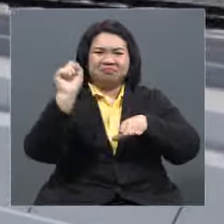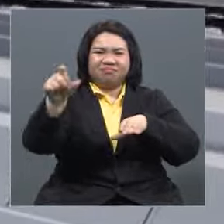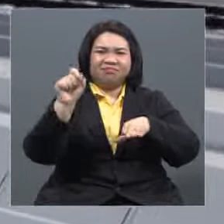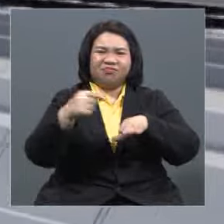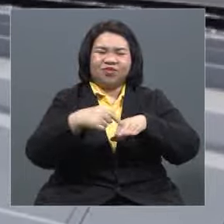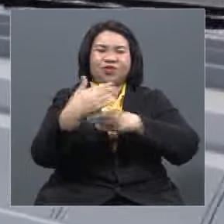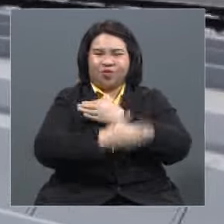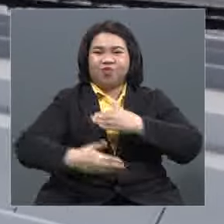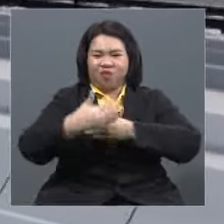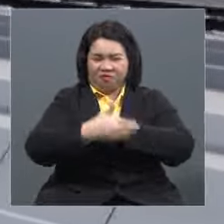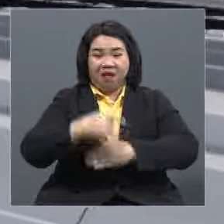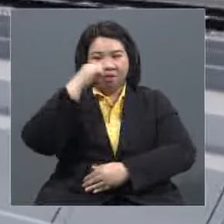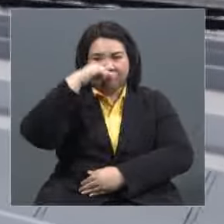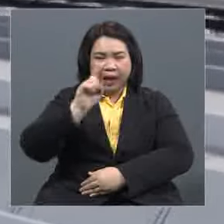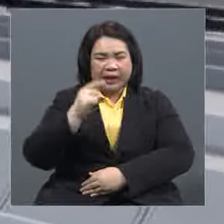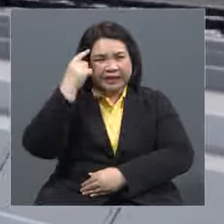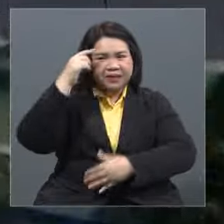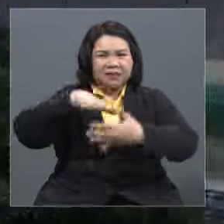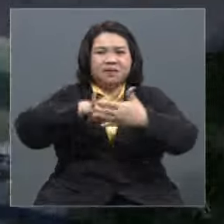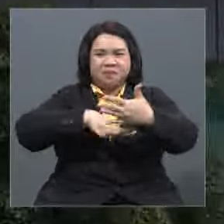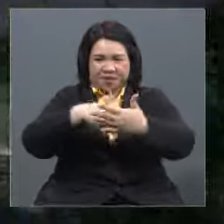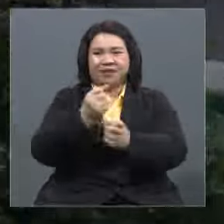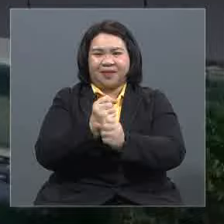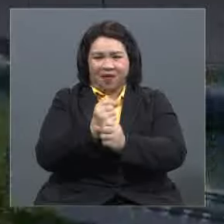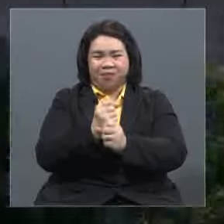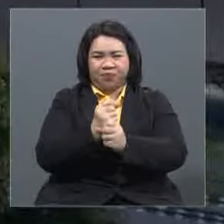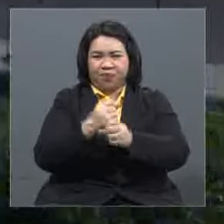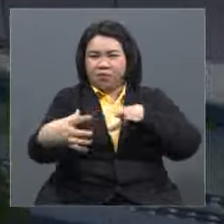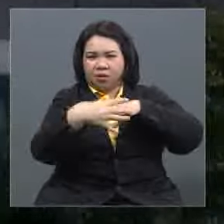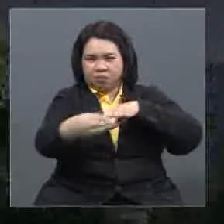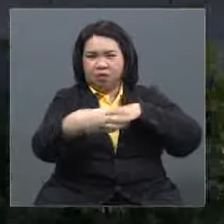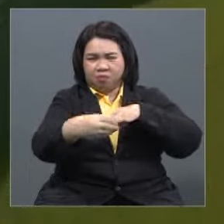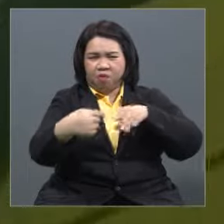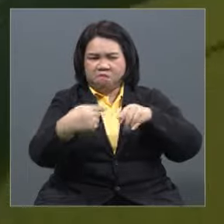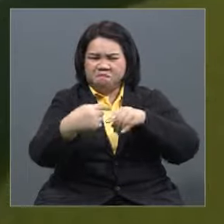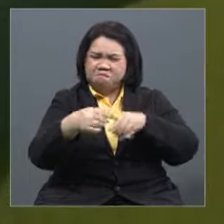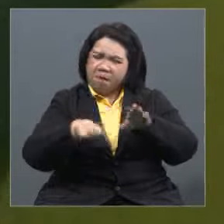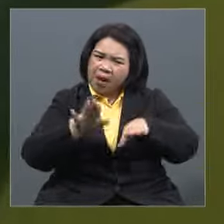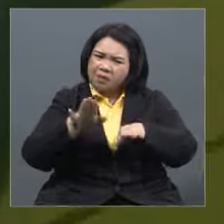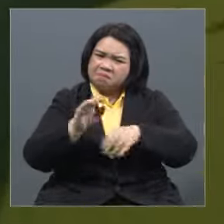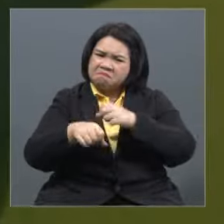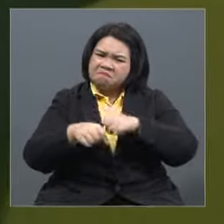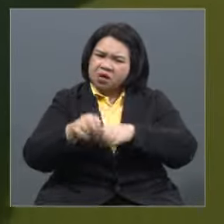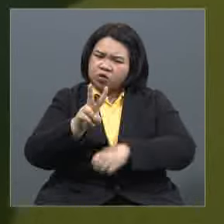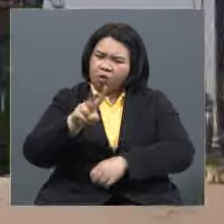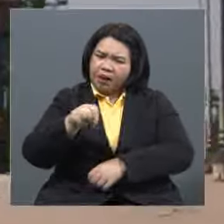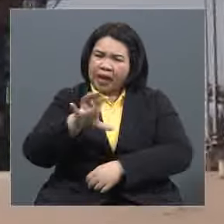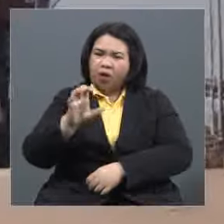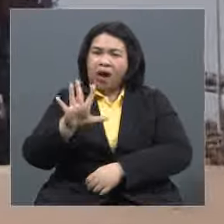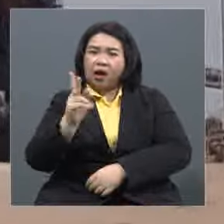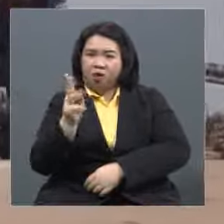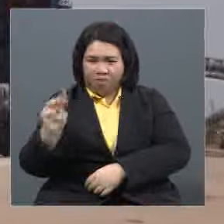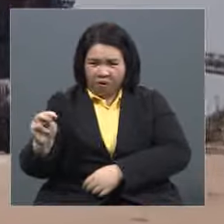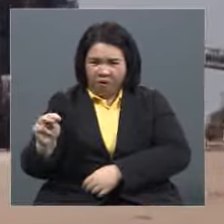Speedเทนที่ไทยนั้นมีแผนจะมีเส้นทางรถไฟความเร็วสูง2,5กมเพื่อ